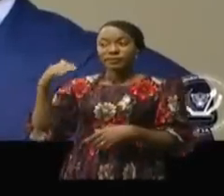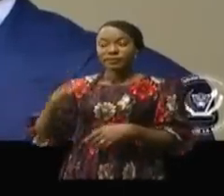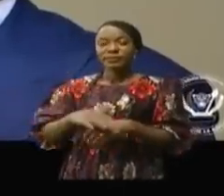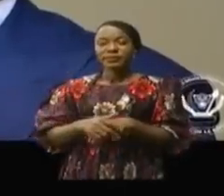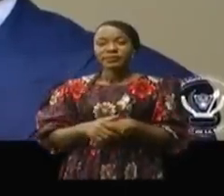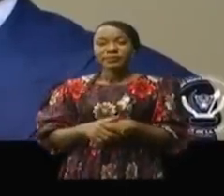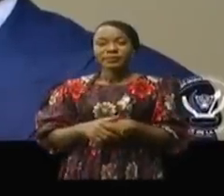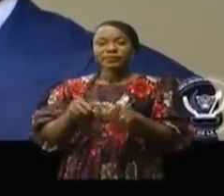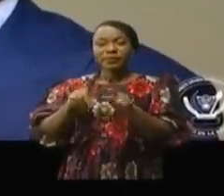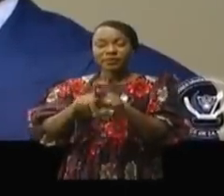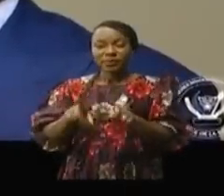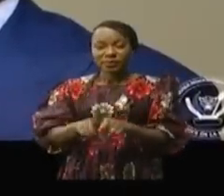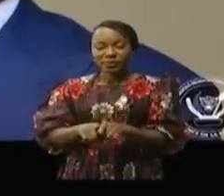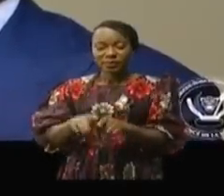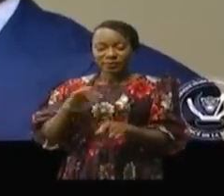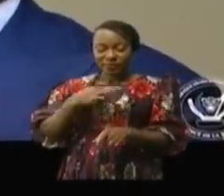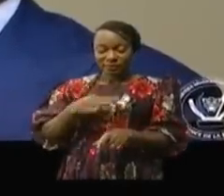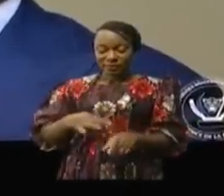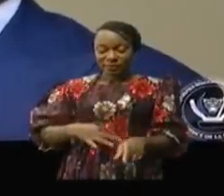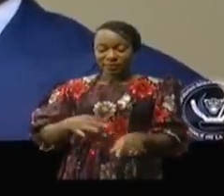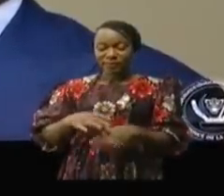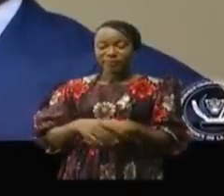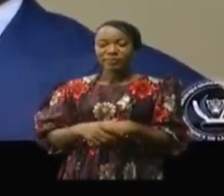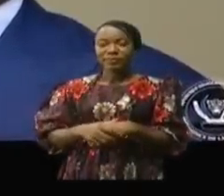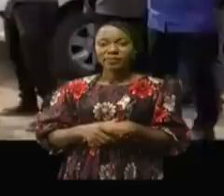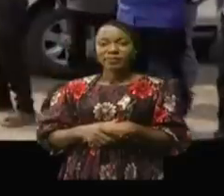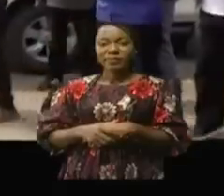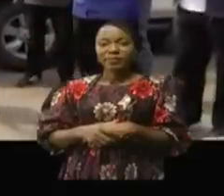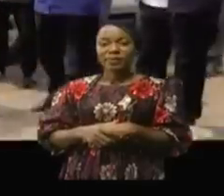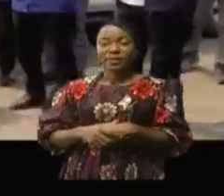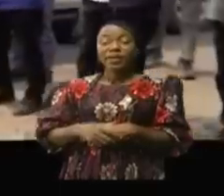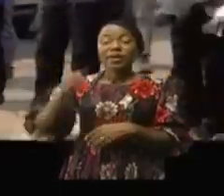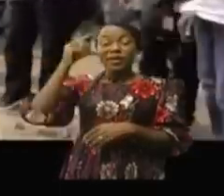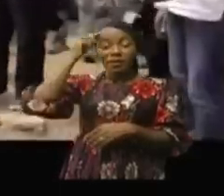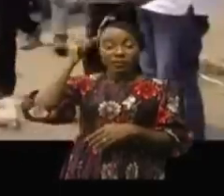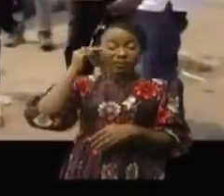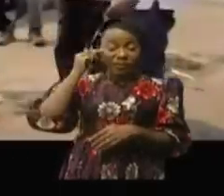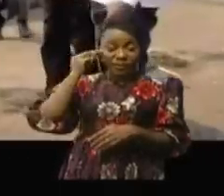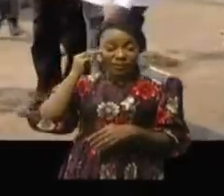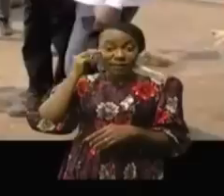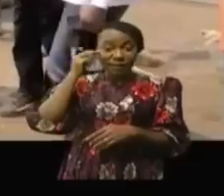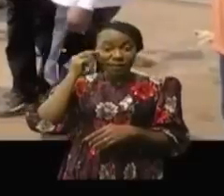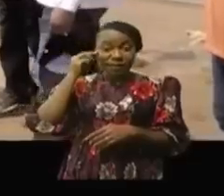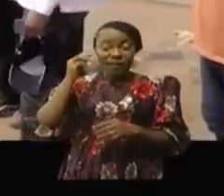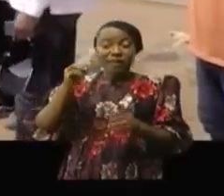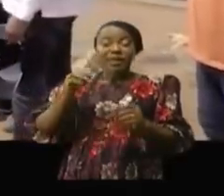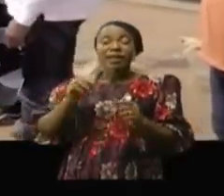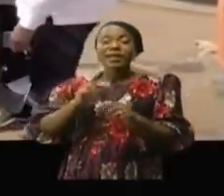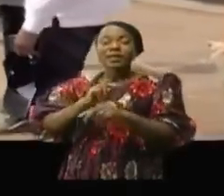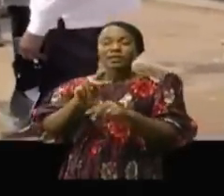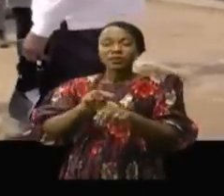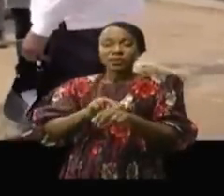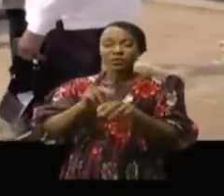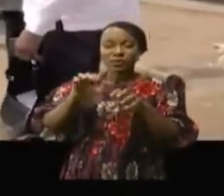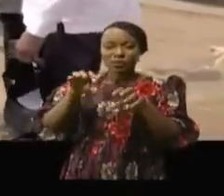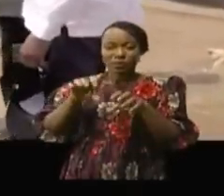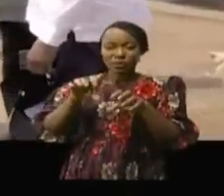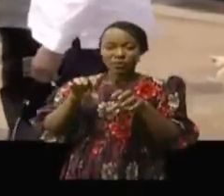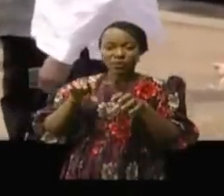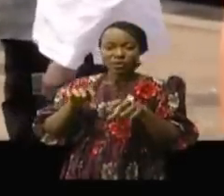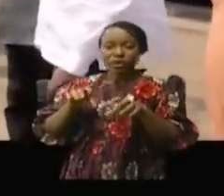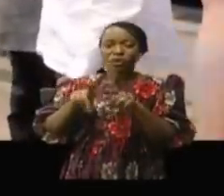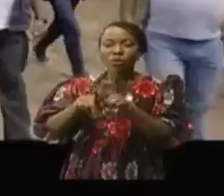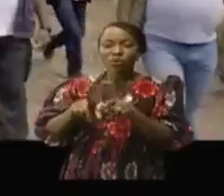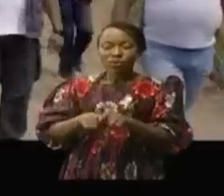de la République, Félix-Antoine Tshisekedi Tshilombo, le ministre national de l'Agriculture, l'Excellence Désiré Birihanze,